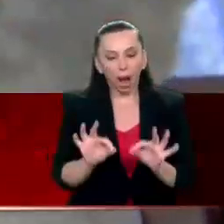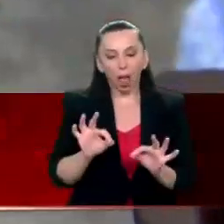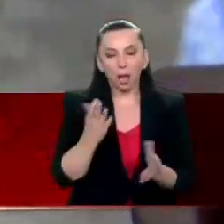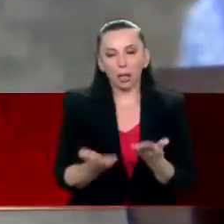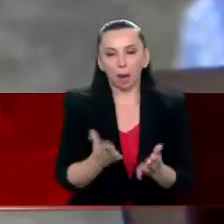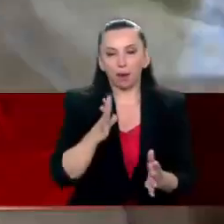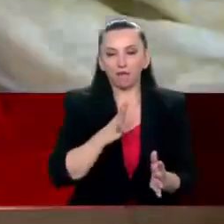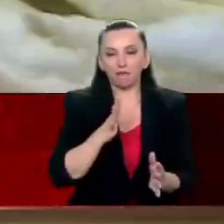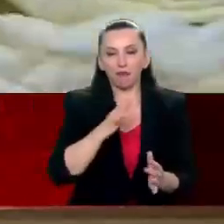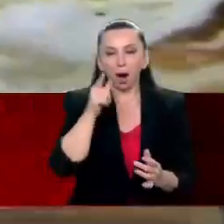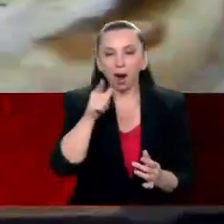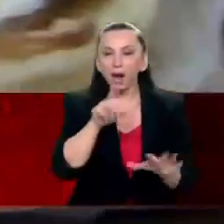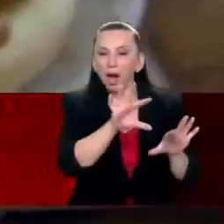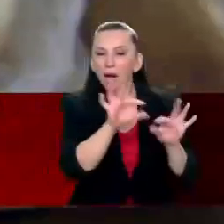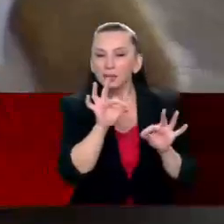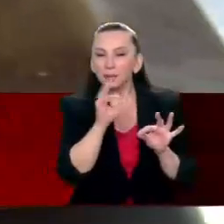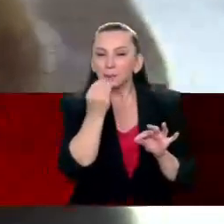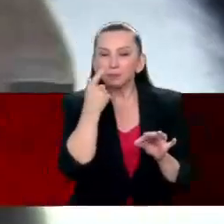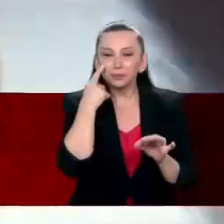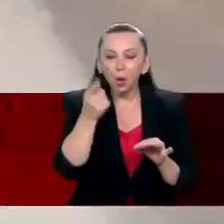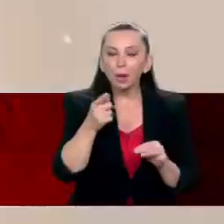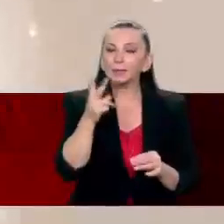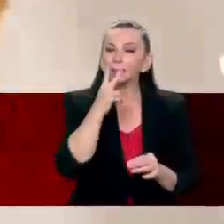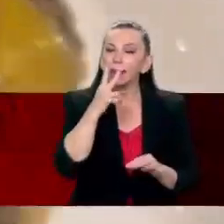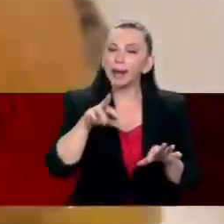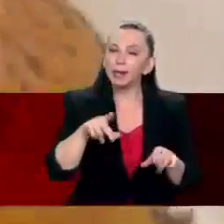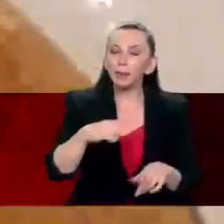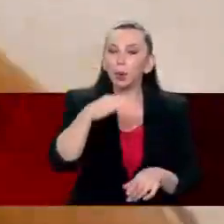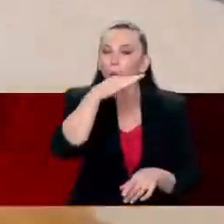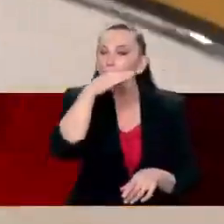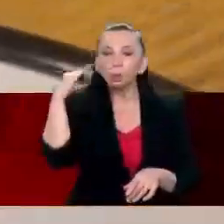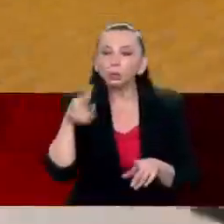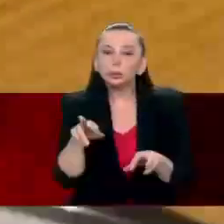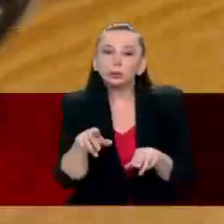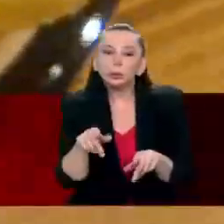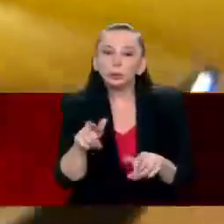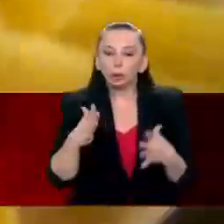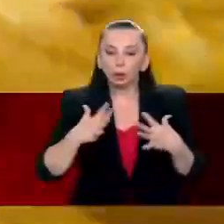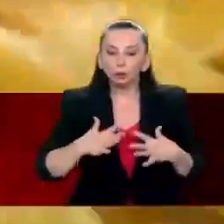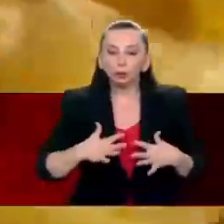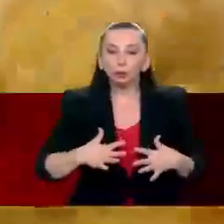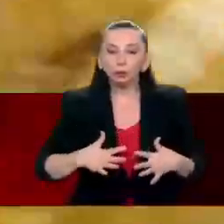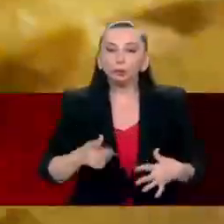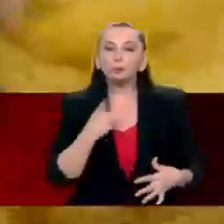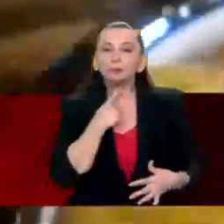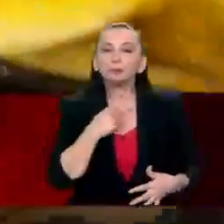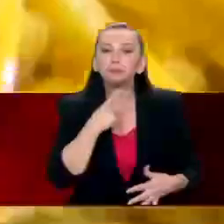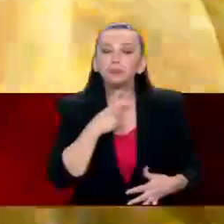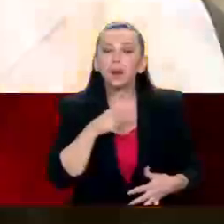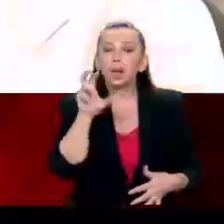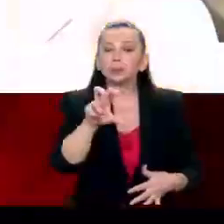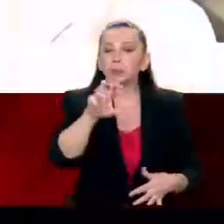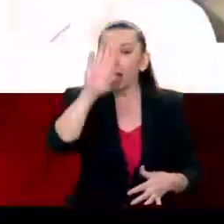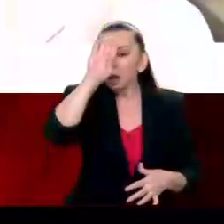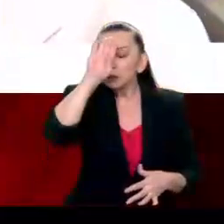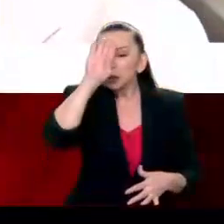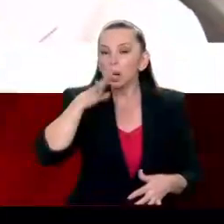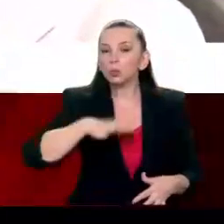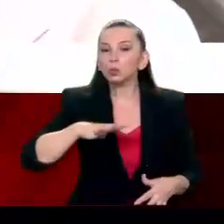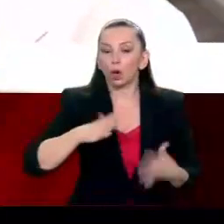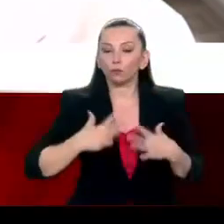yapıldı. Aşırı işlenmiş gıdaların tıpkı sigara gibi, uyuşturucu madde gibi vücutta bağımlılık yaptığını ortaya koydu. Bağımlılık demek